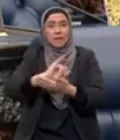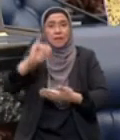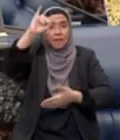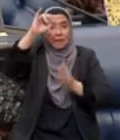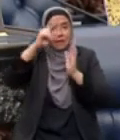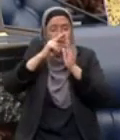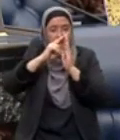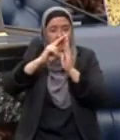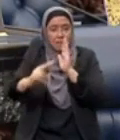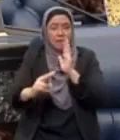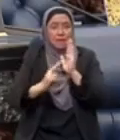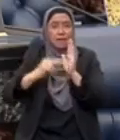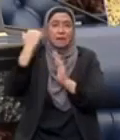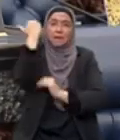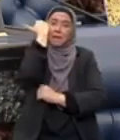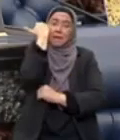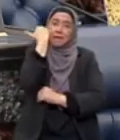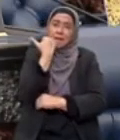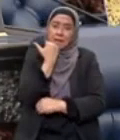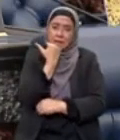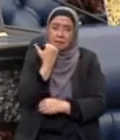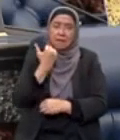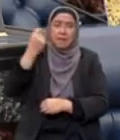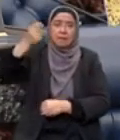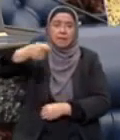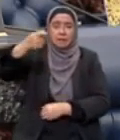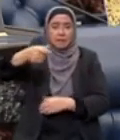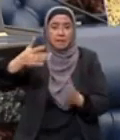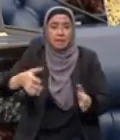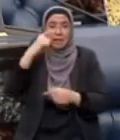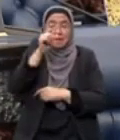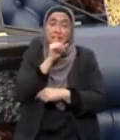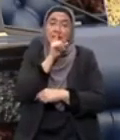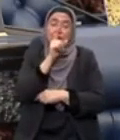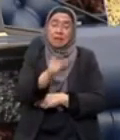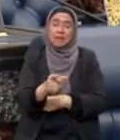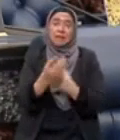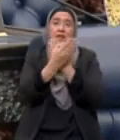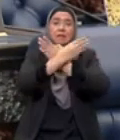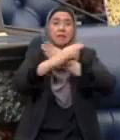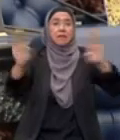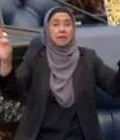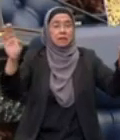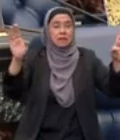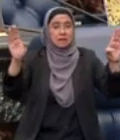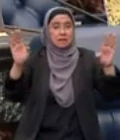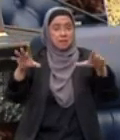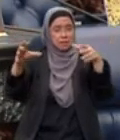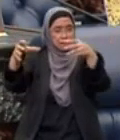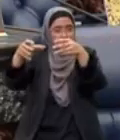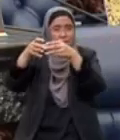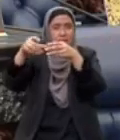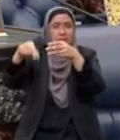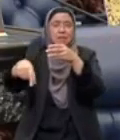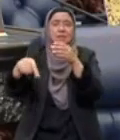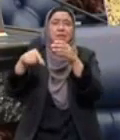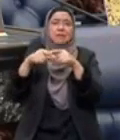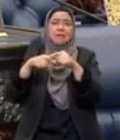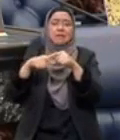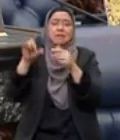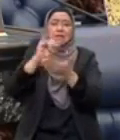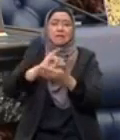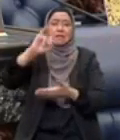undang-undang bagi memastikan kebebasan institusi-institusi berkenaan bagaimana kerajaan merancang untuk memastikan rakyat